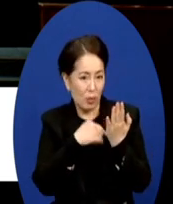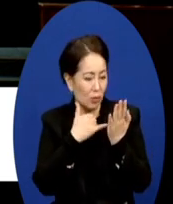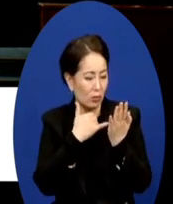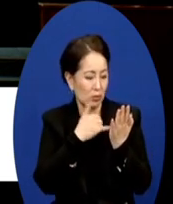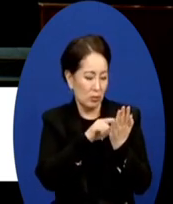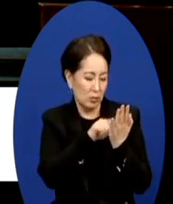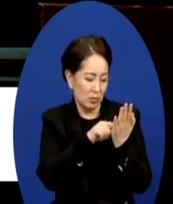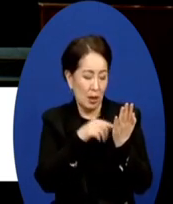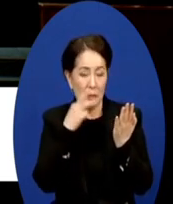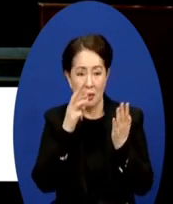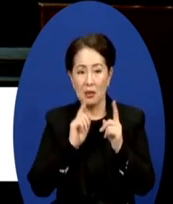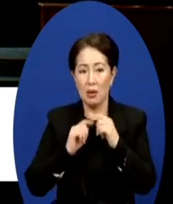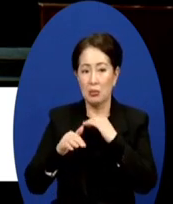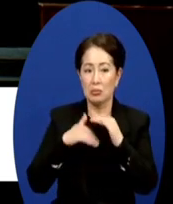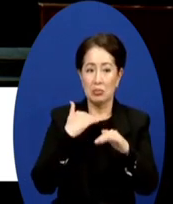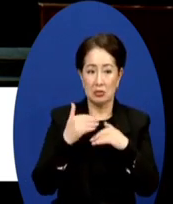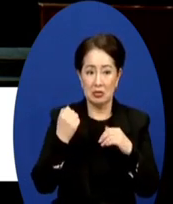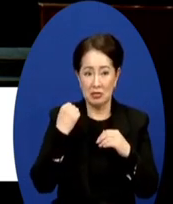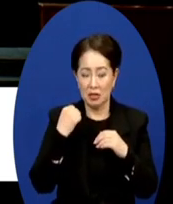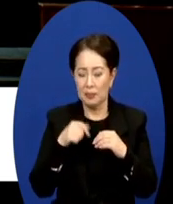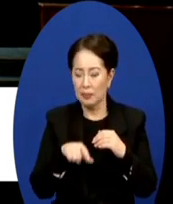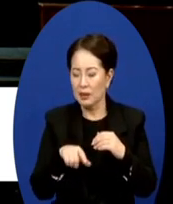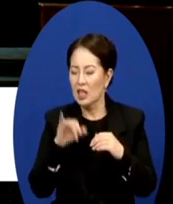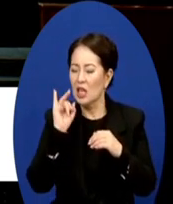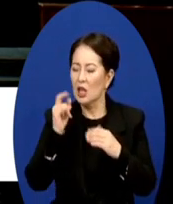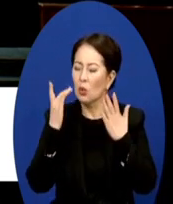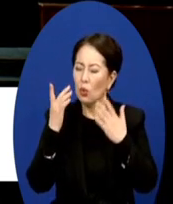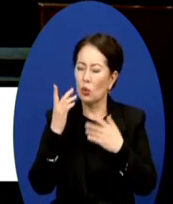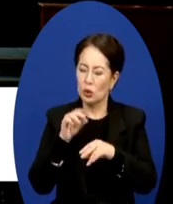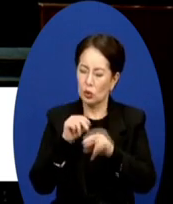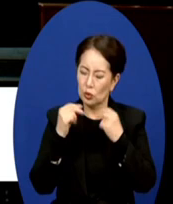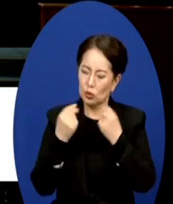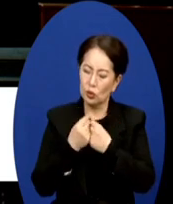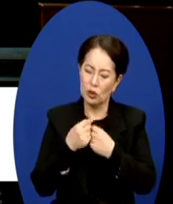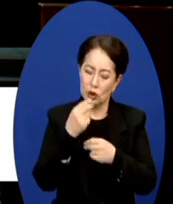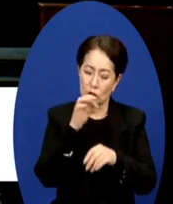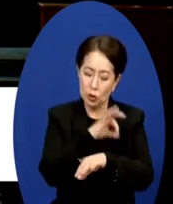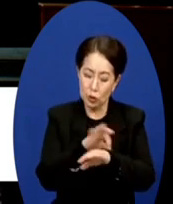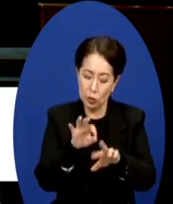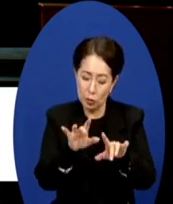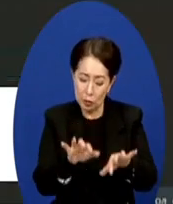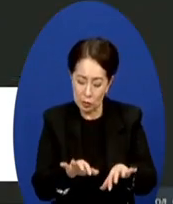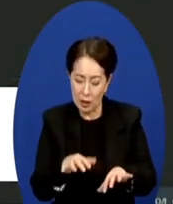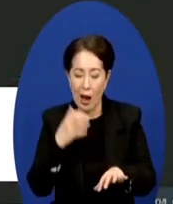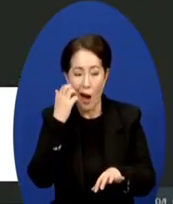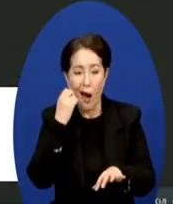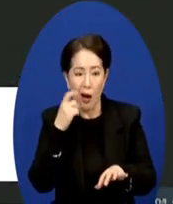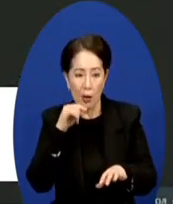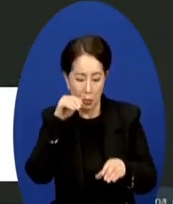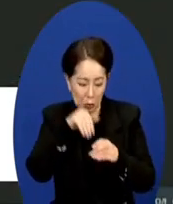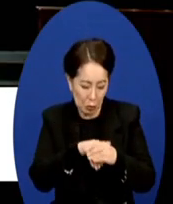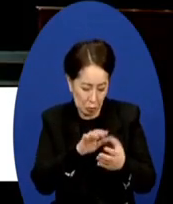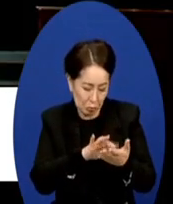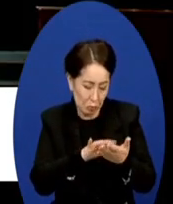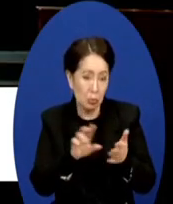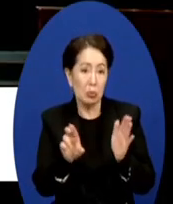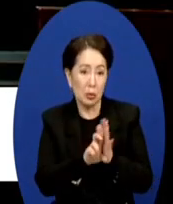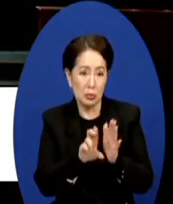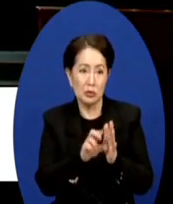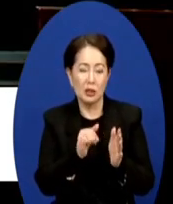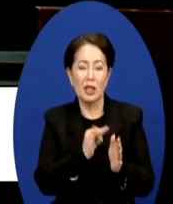мэдээлэлээр харилцдаг байгаа. Тэгээд энэ их хурлын чуулганы төсөл боловсруулах үйл ажиллагаанд манай ахмадууд хүртэл идэвхтэй оролцох юм гэж би талархан хүлээн авч